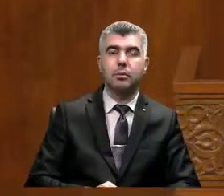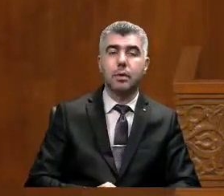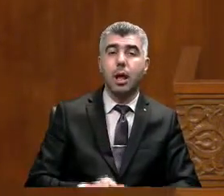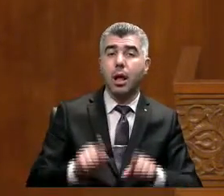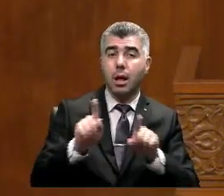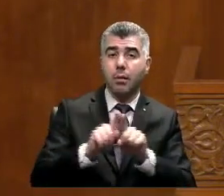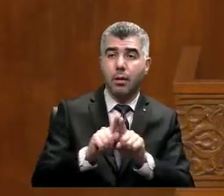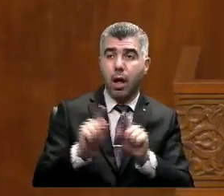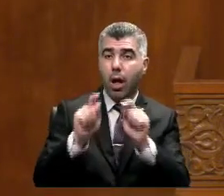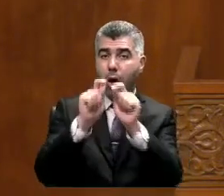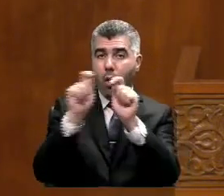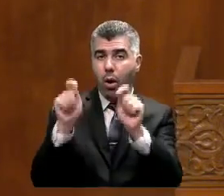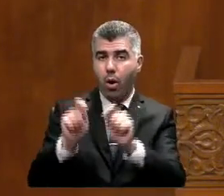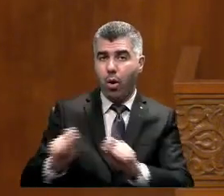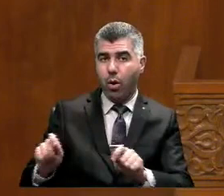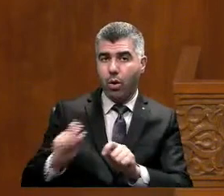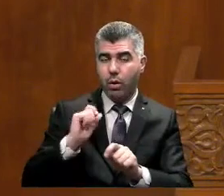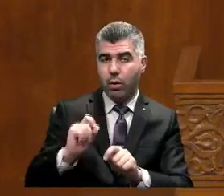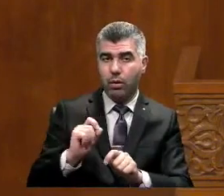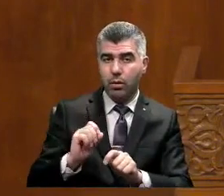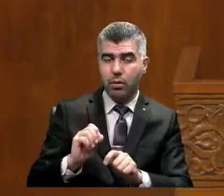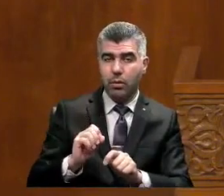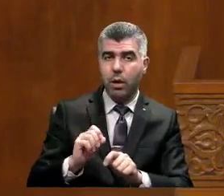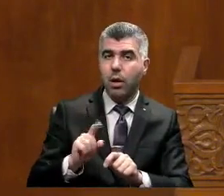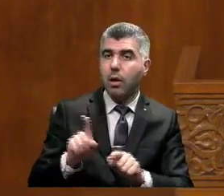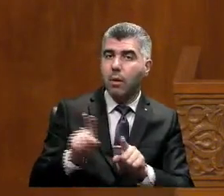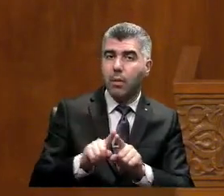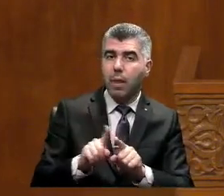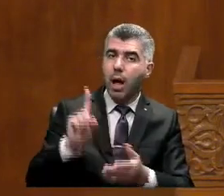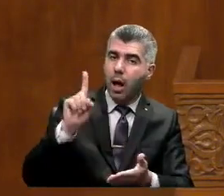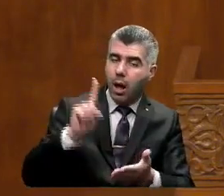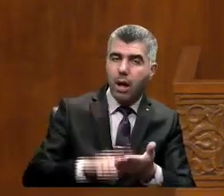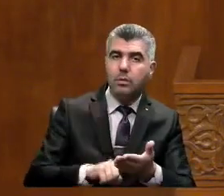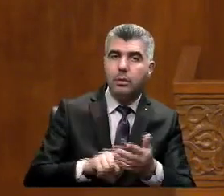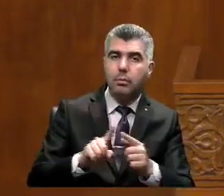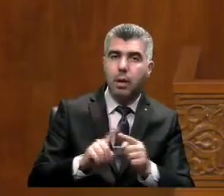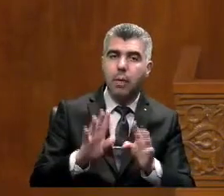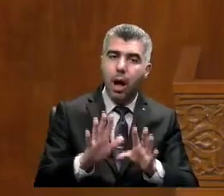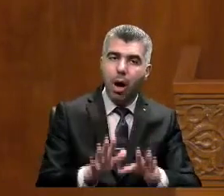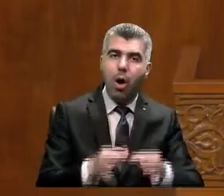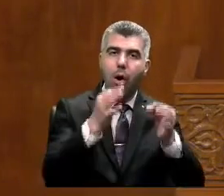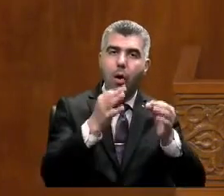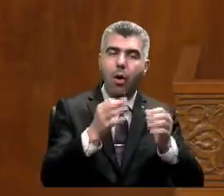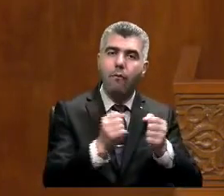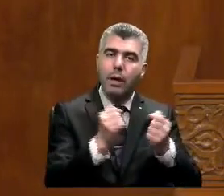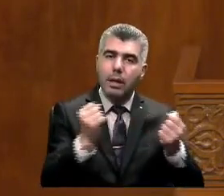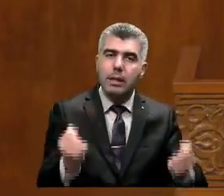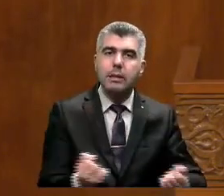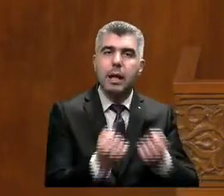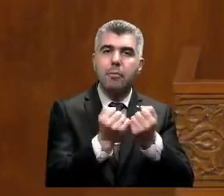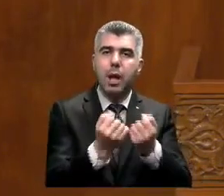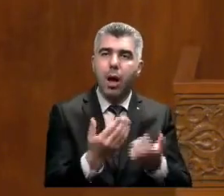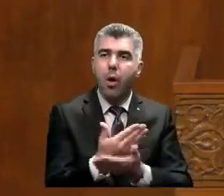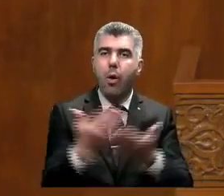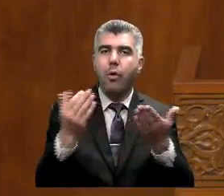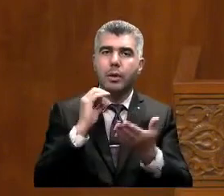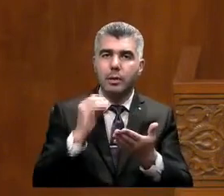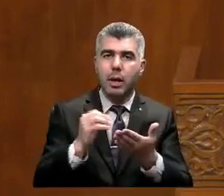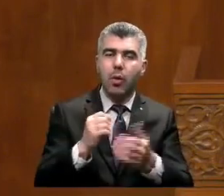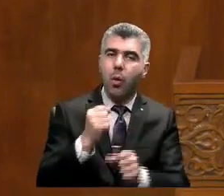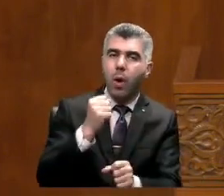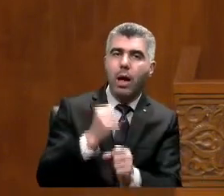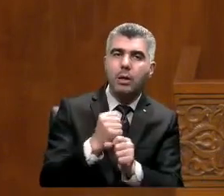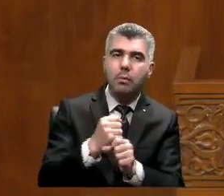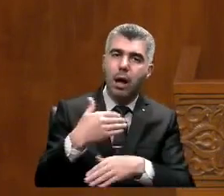مبدأ التحرير هو الوسيلة الأنجع لخلق الثروة وتنمية الاقتصاد الوطني وتوفير فرص